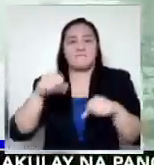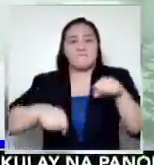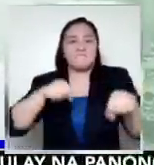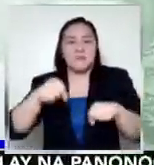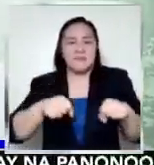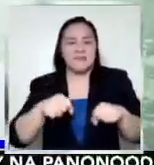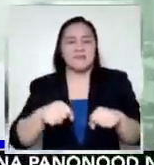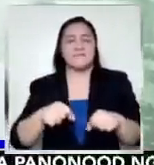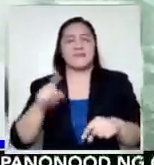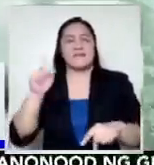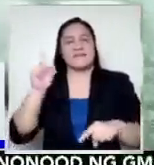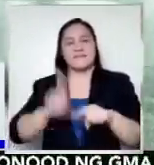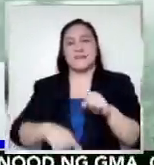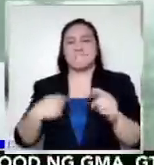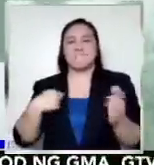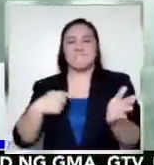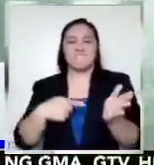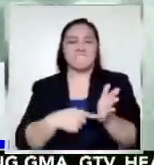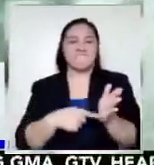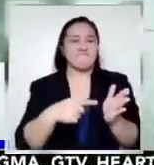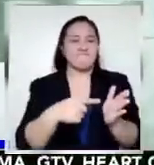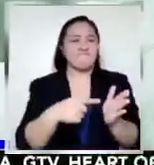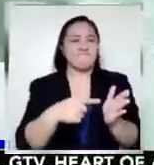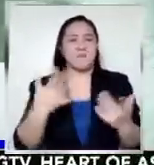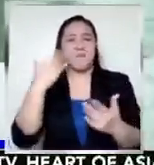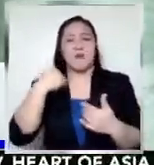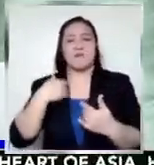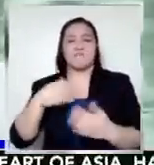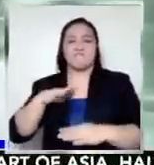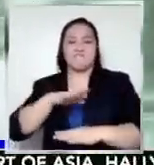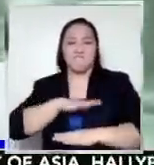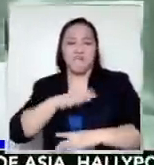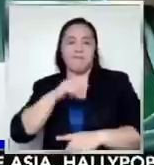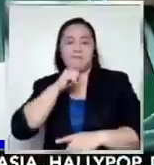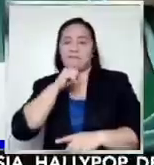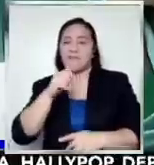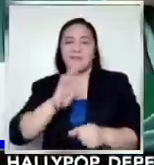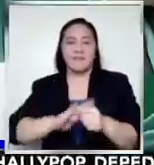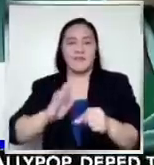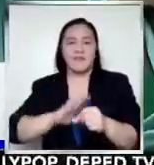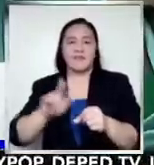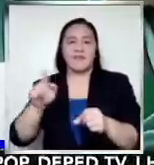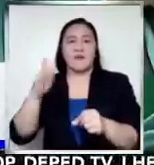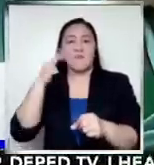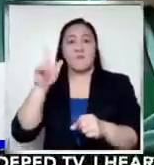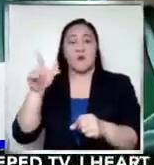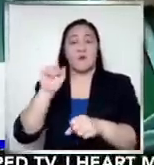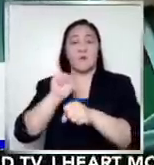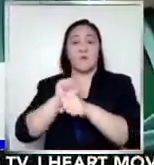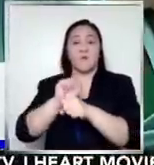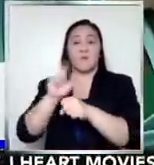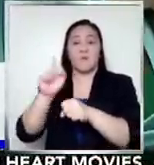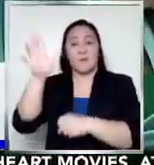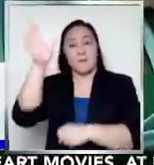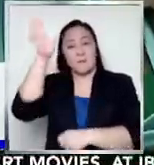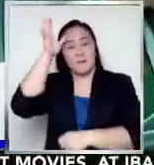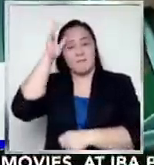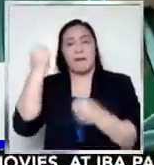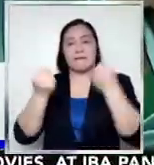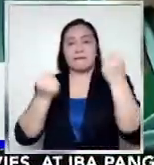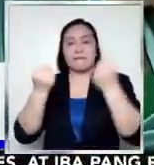magawa dahil sapat lang ang kinikita nito bilang company driver. Yun lang din ang kaya ko kasi yung bike medyo mahal